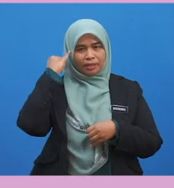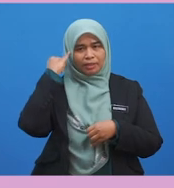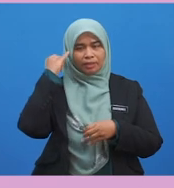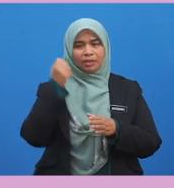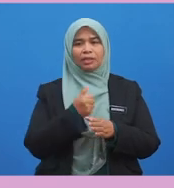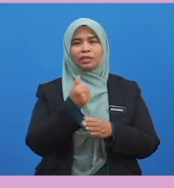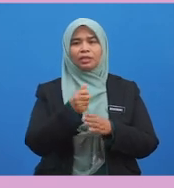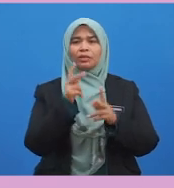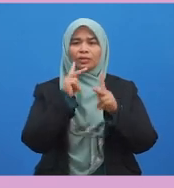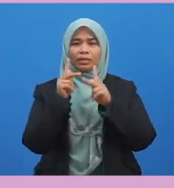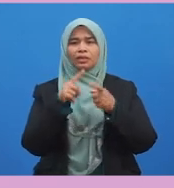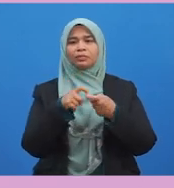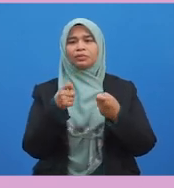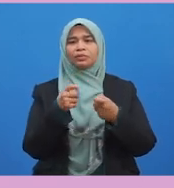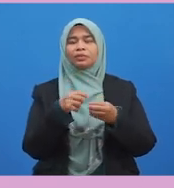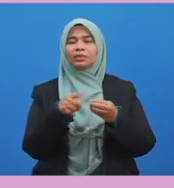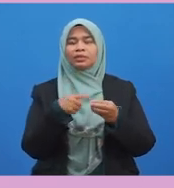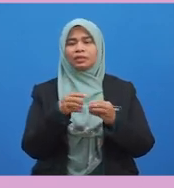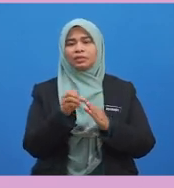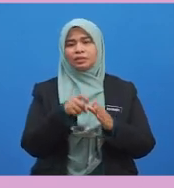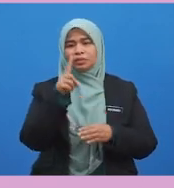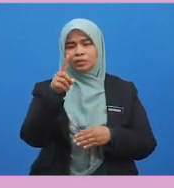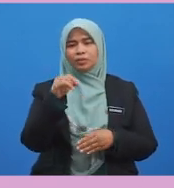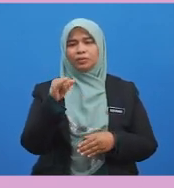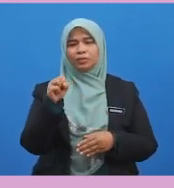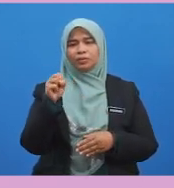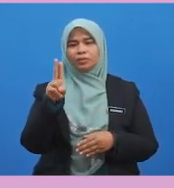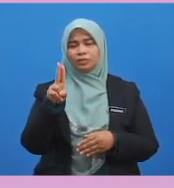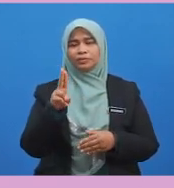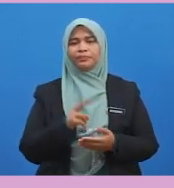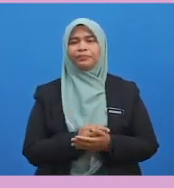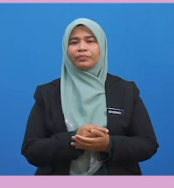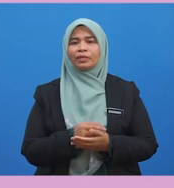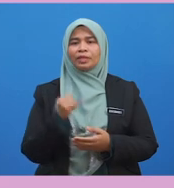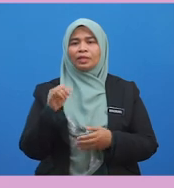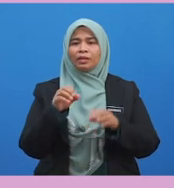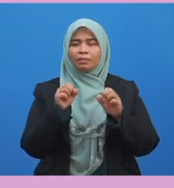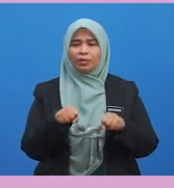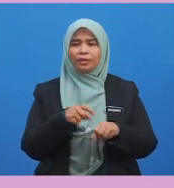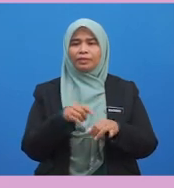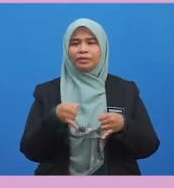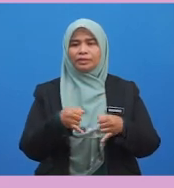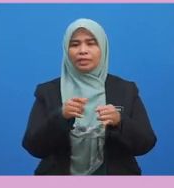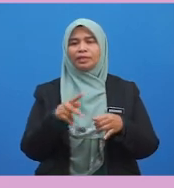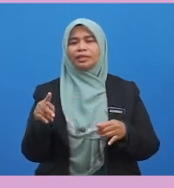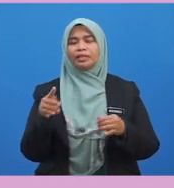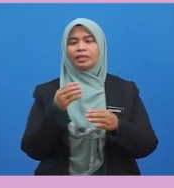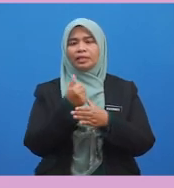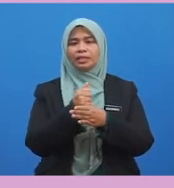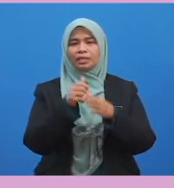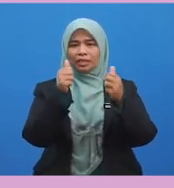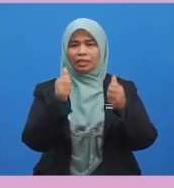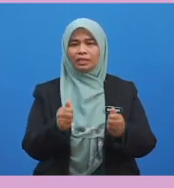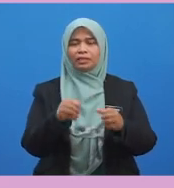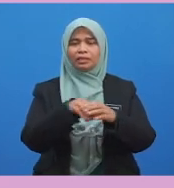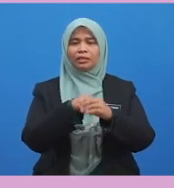mendapatkan idea atau kata putus tentang sesuatu isu. Ia boleh dijalankan antara